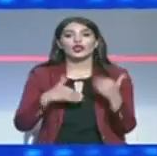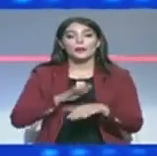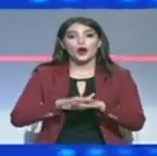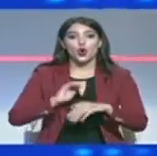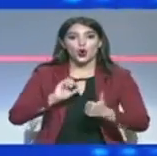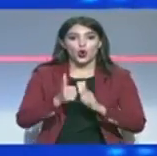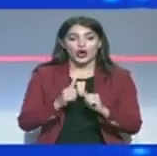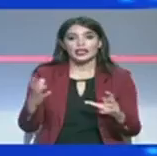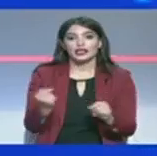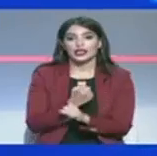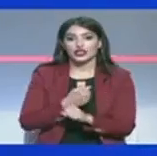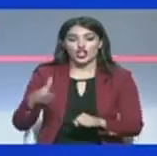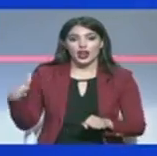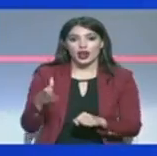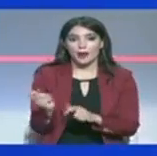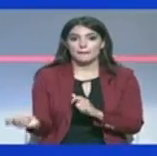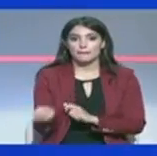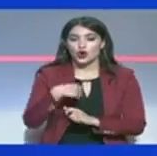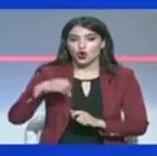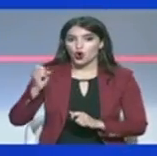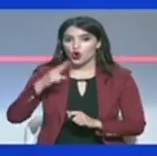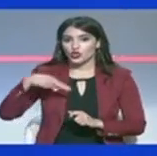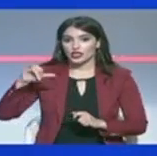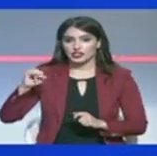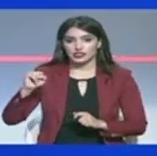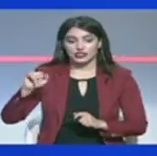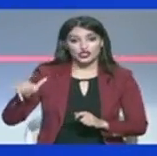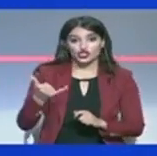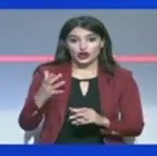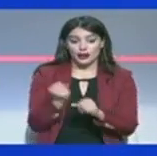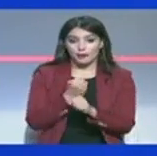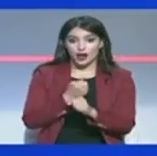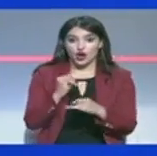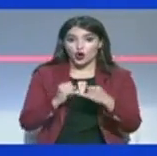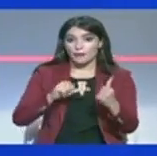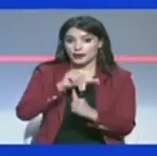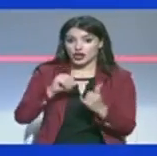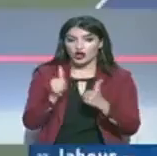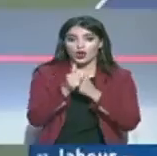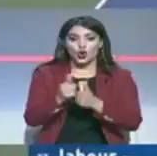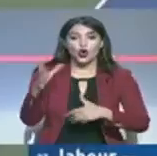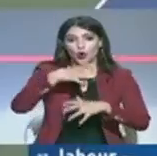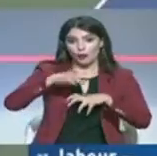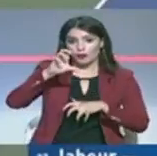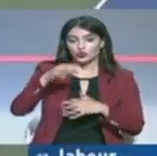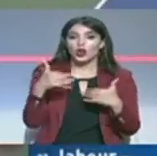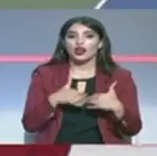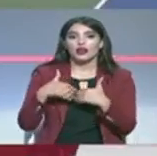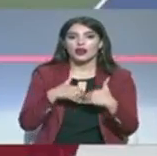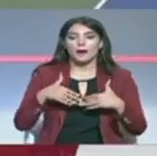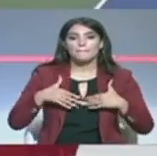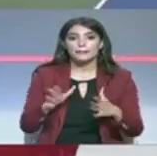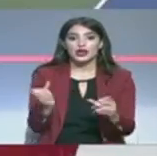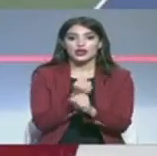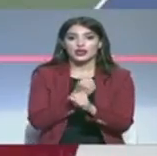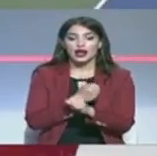الرياضة، تأهلت لاعبة التنس التونسية أنس جابر للدور ربع النهائي لبطولة الولايات المتحدة الأمريكية المفتوحة إثر